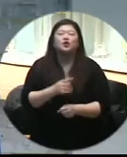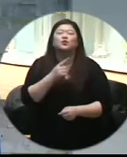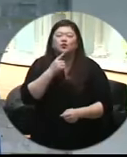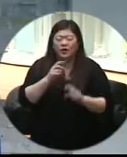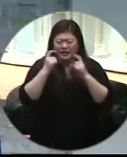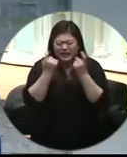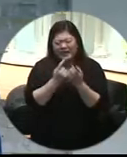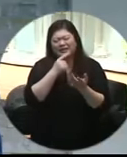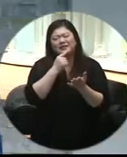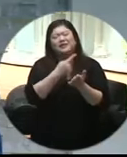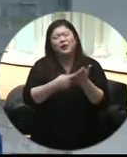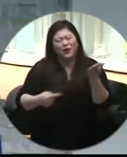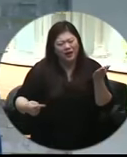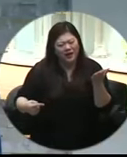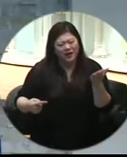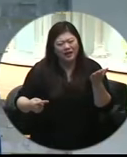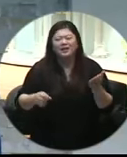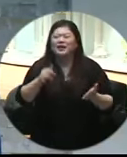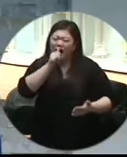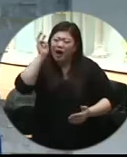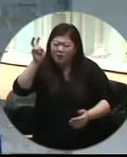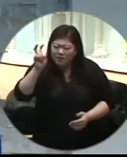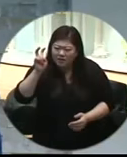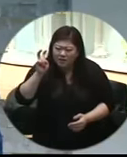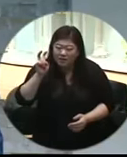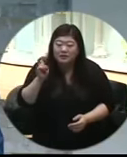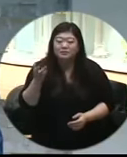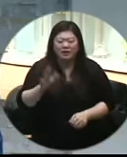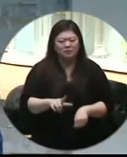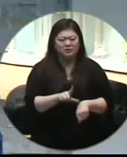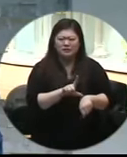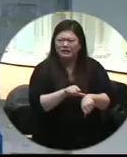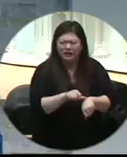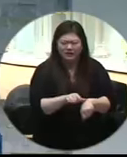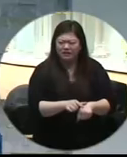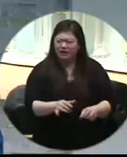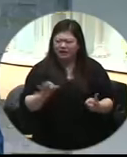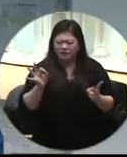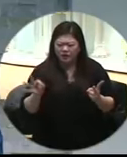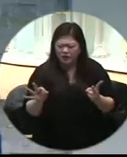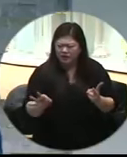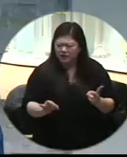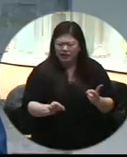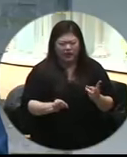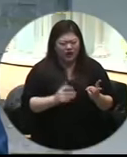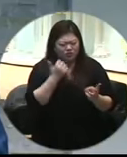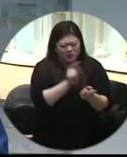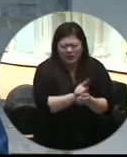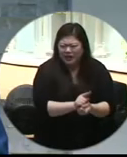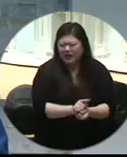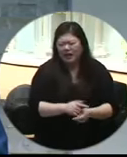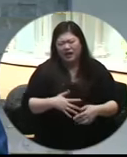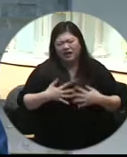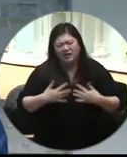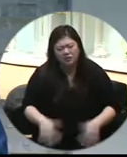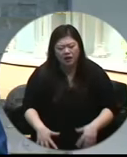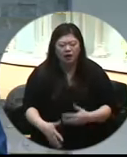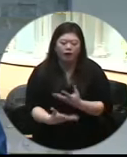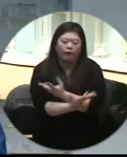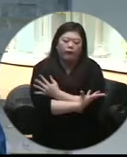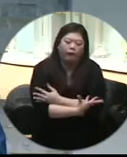수가 있어요. 육신적으로 바라볼 때 시간도 물질도 인생을 허비하는 것 같습니다.